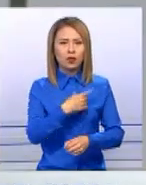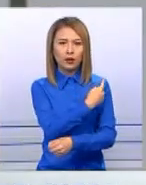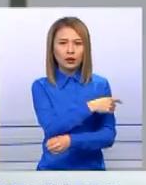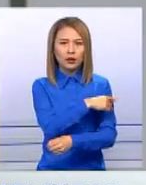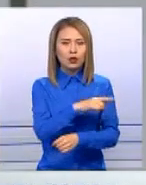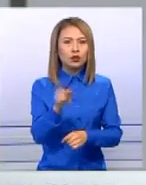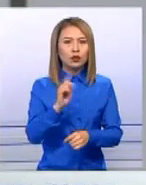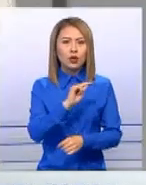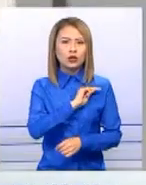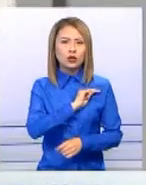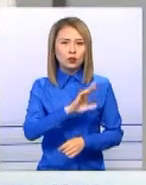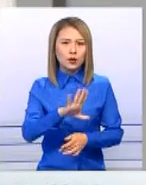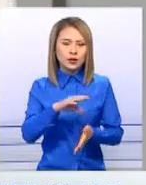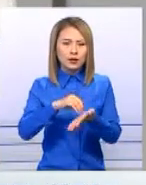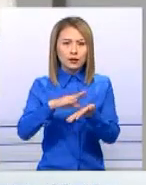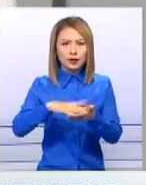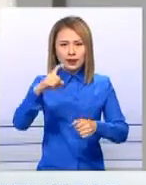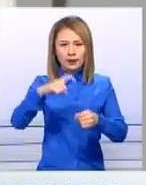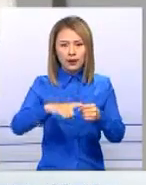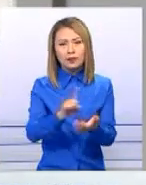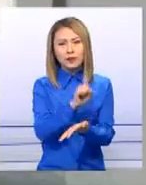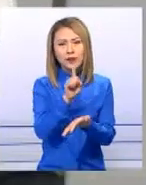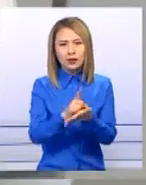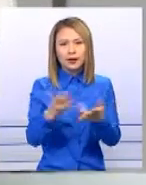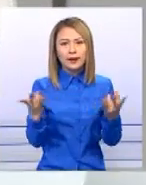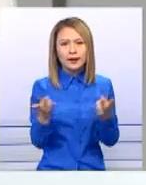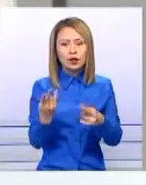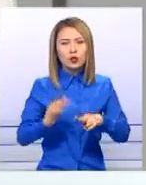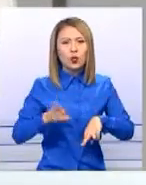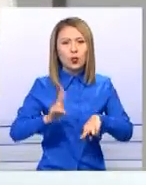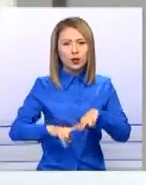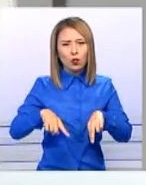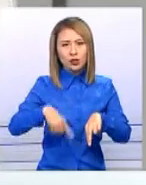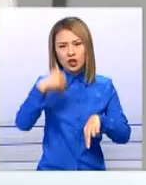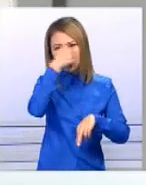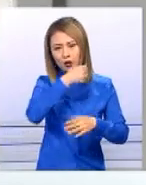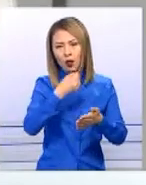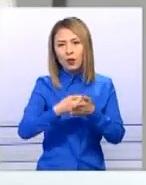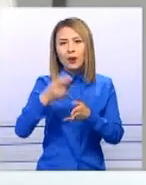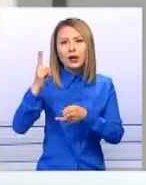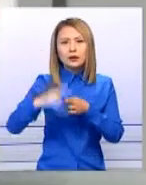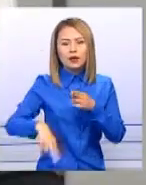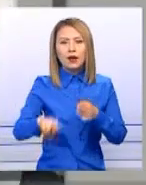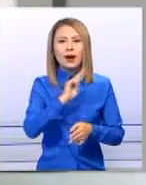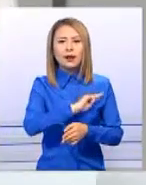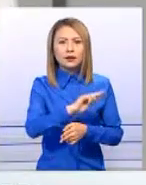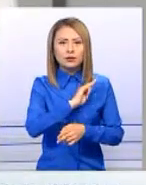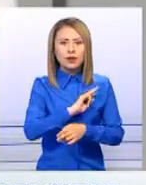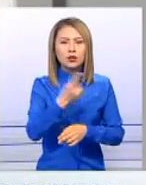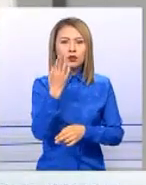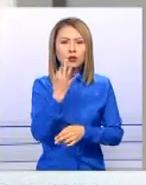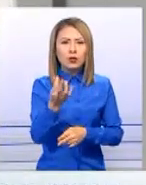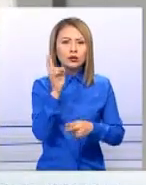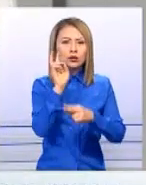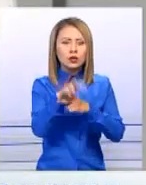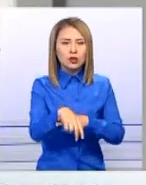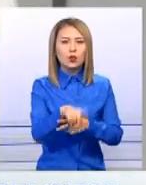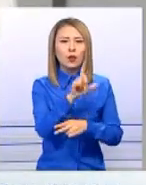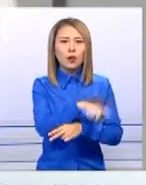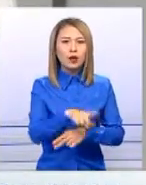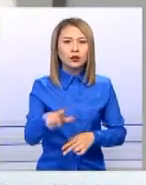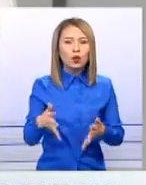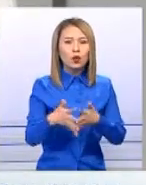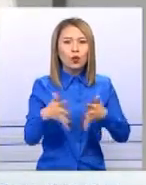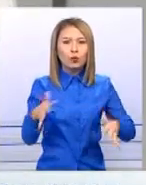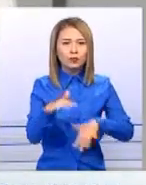қызмет алу үшін жұмыссыздарға тіркелу қажет болады. Сондықтан осы жылдың соңы мен келер жылдың басында халыққа қызмет көрсету орталықтарына азаматтар